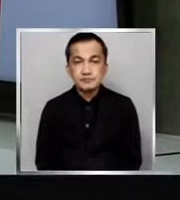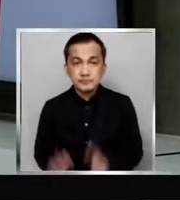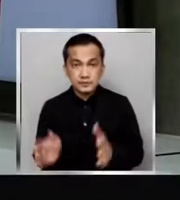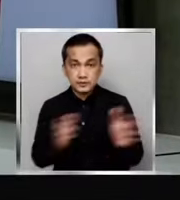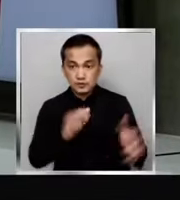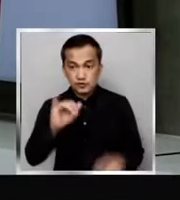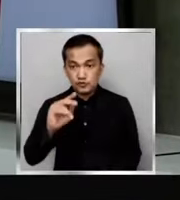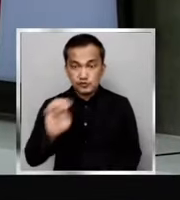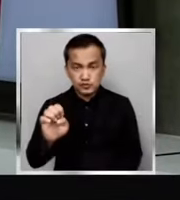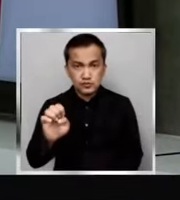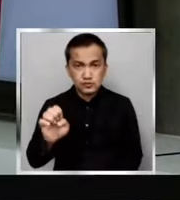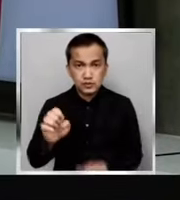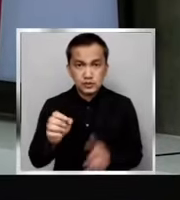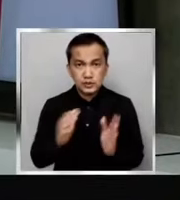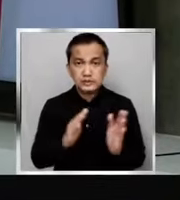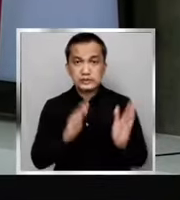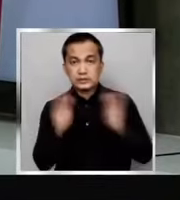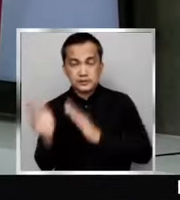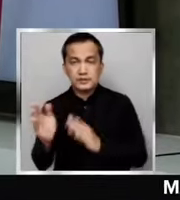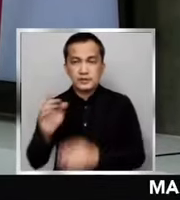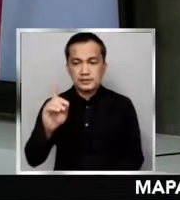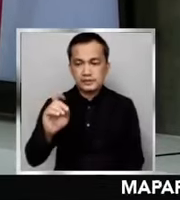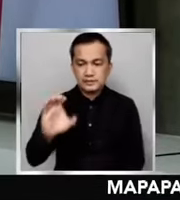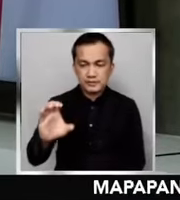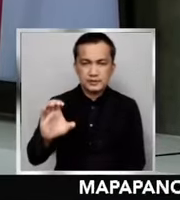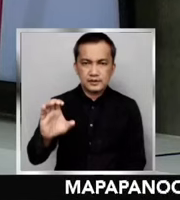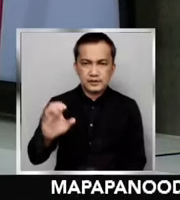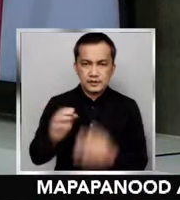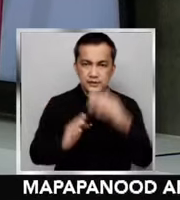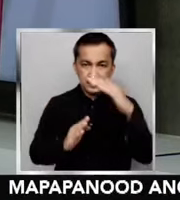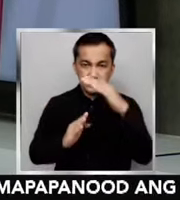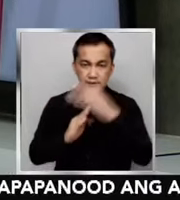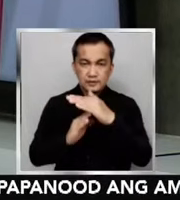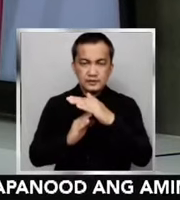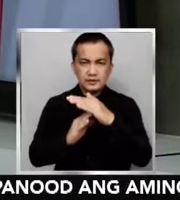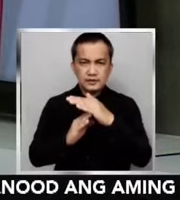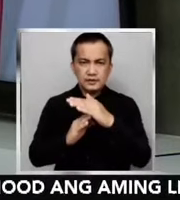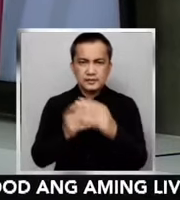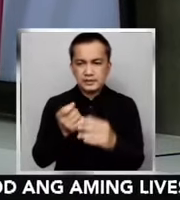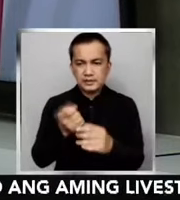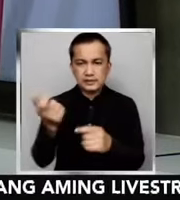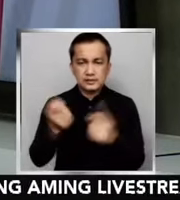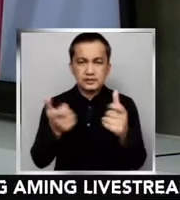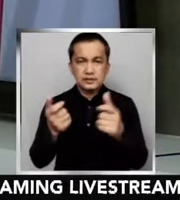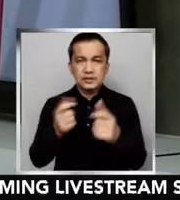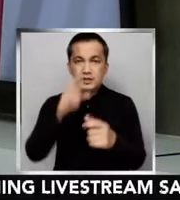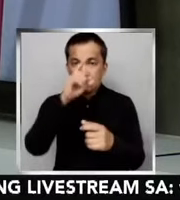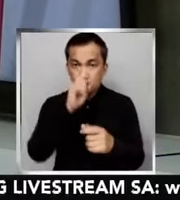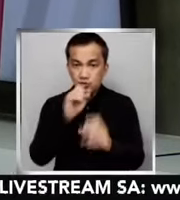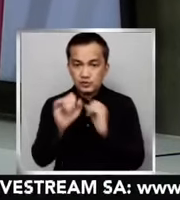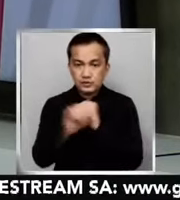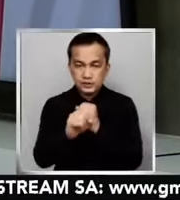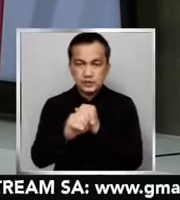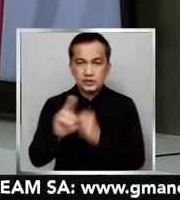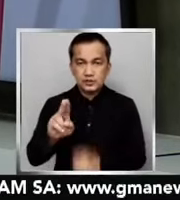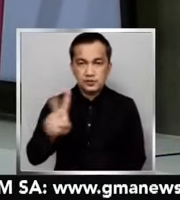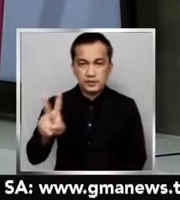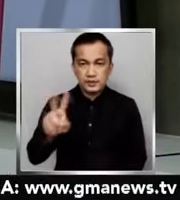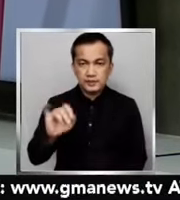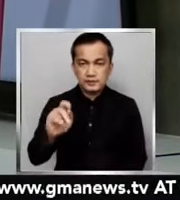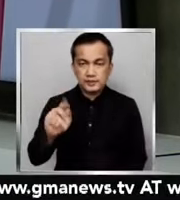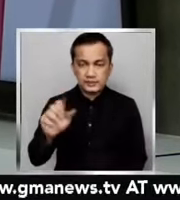iniurong na sa Disyembre ang deadline sa pag out ng mga lumang jeep UV express at